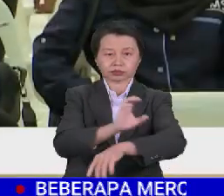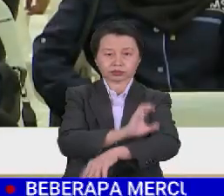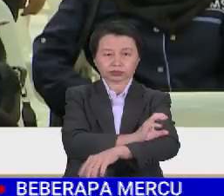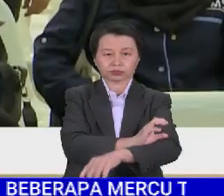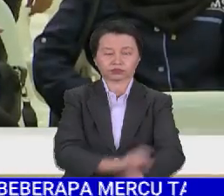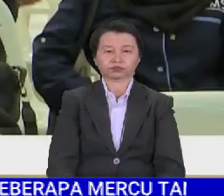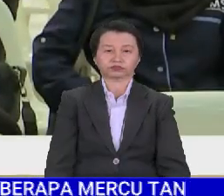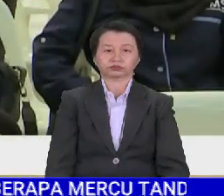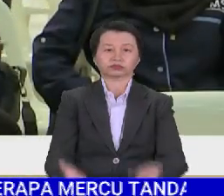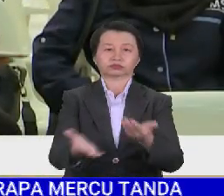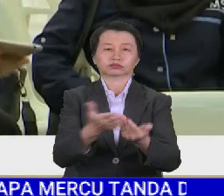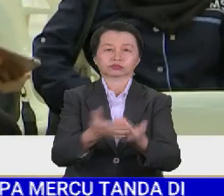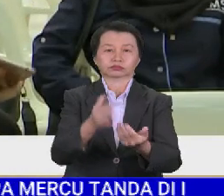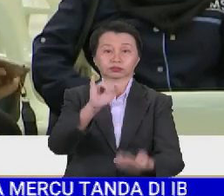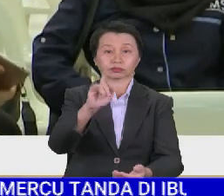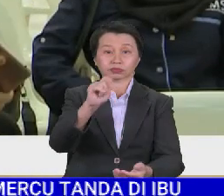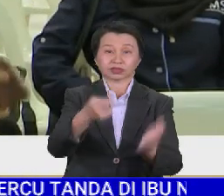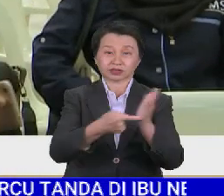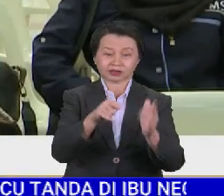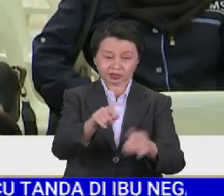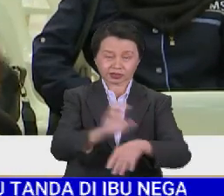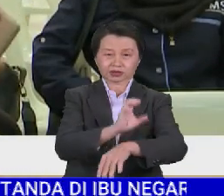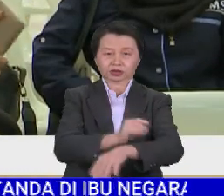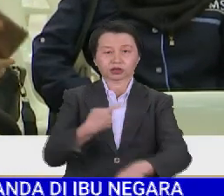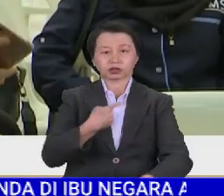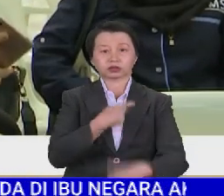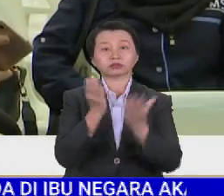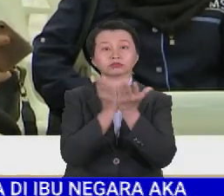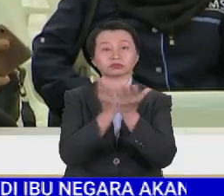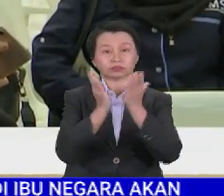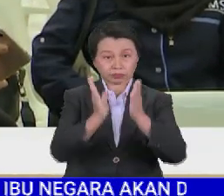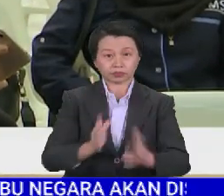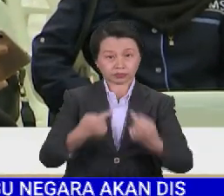bila ada kemudahan seperti tab macam ini kami sebagai student